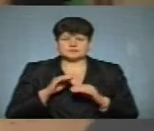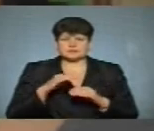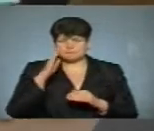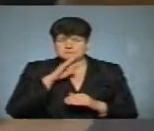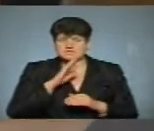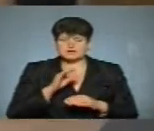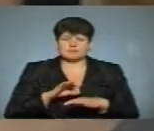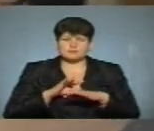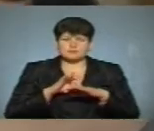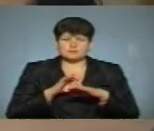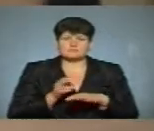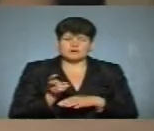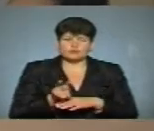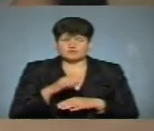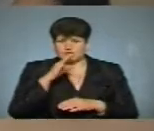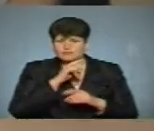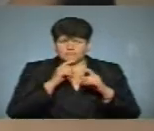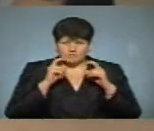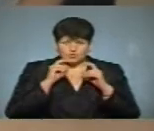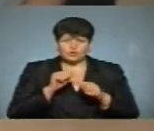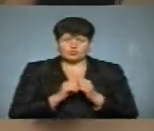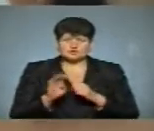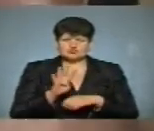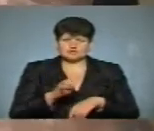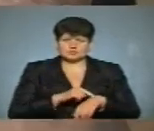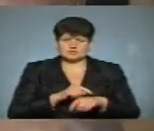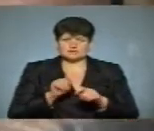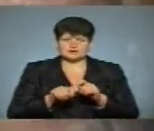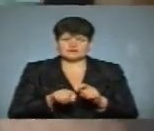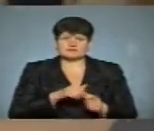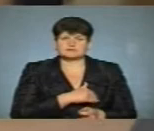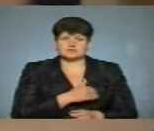масці. Кожних 4 години ми обов'язково міряємо дітям температуру.